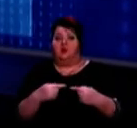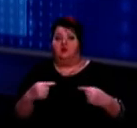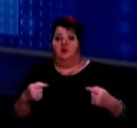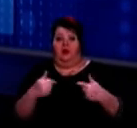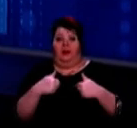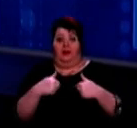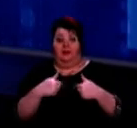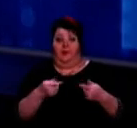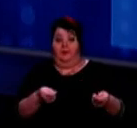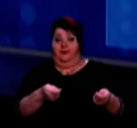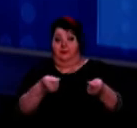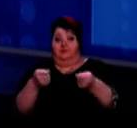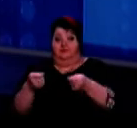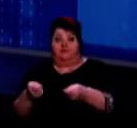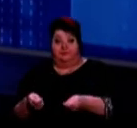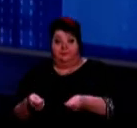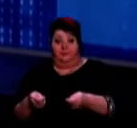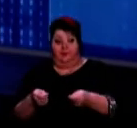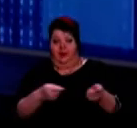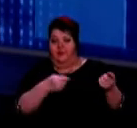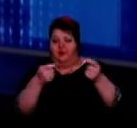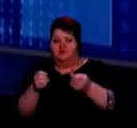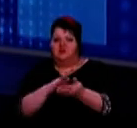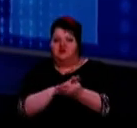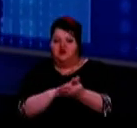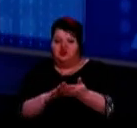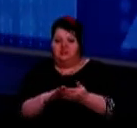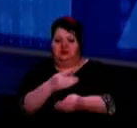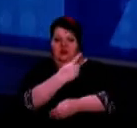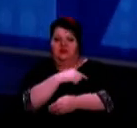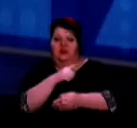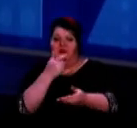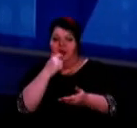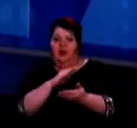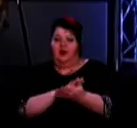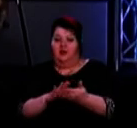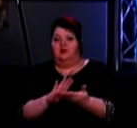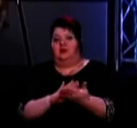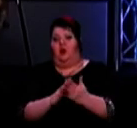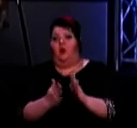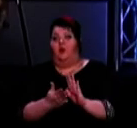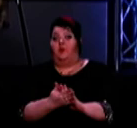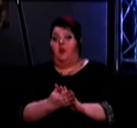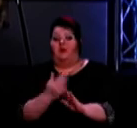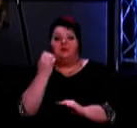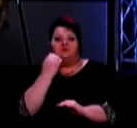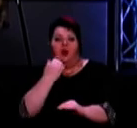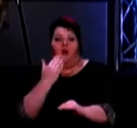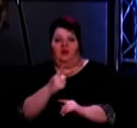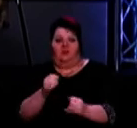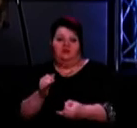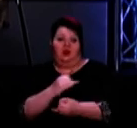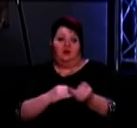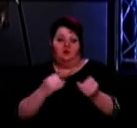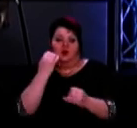нам поставляють, поставляли в чистих санітарних гігієнічних умовах. Дякую вам за розмову. Дякую,